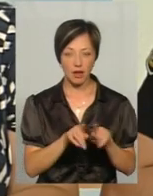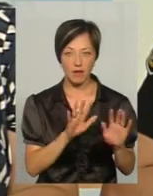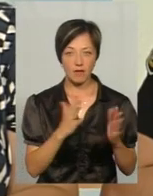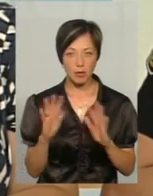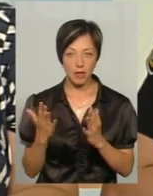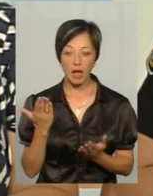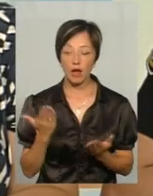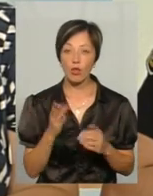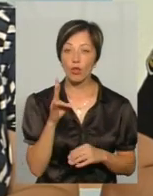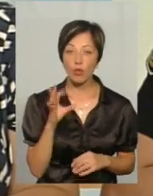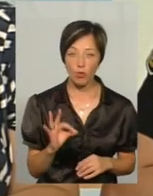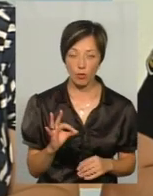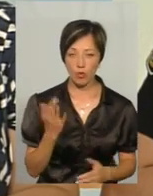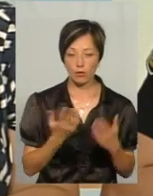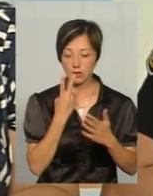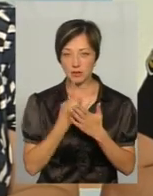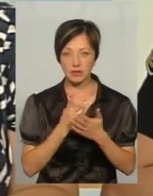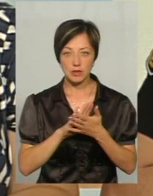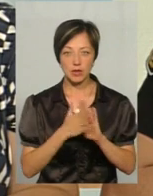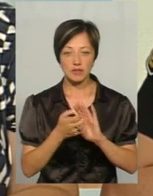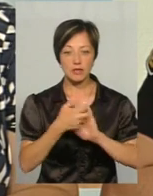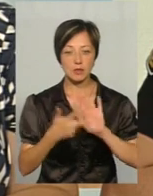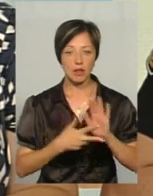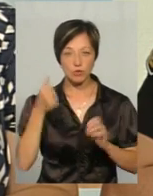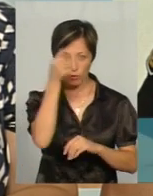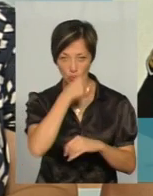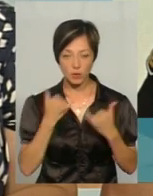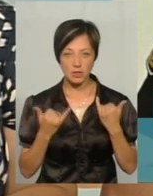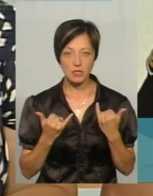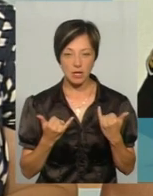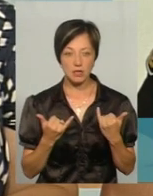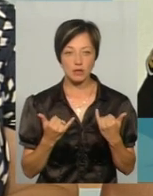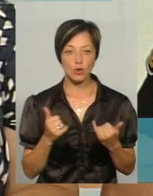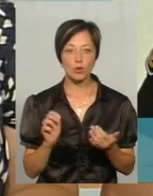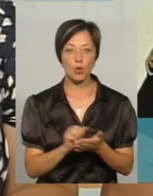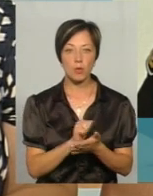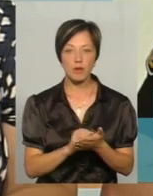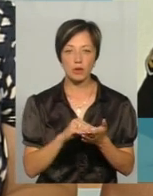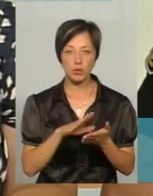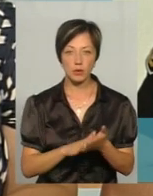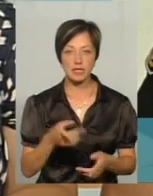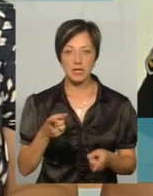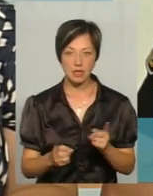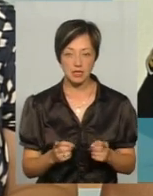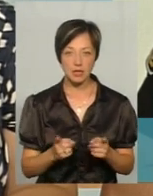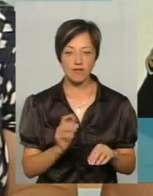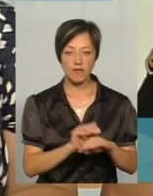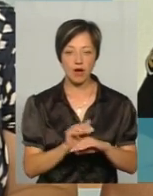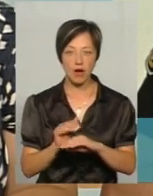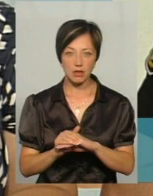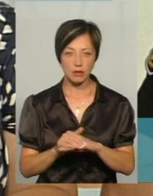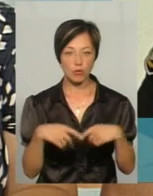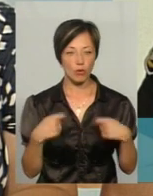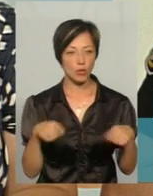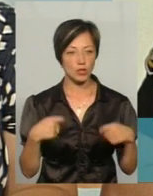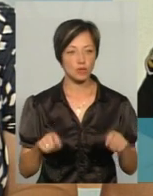якщо зважаючи на тенденцію 2018 року, то зараз на даний час документуються дійсно факти